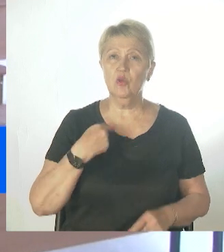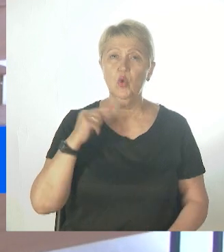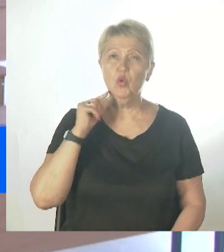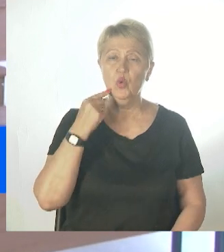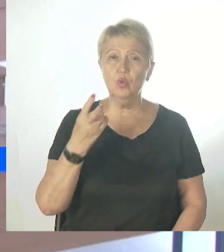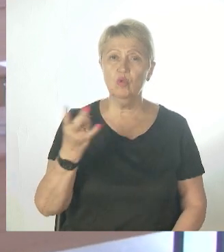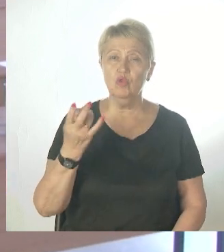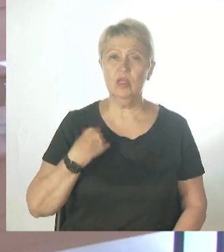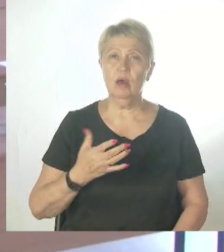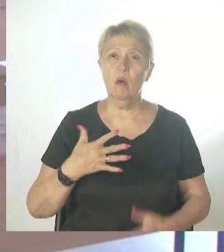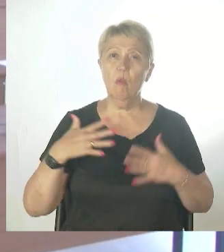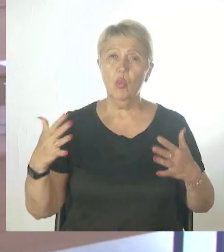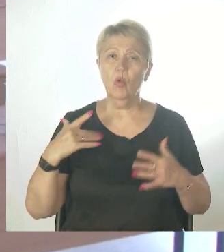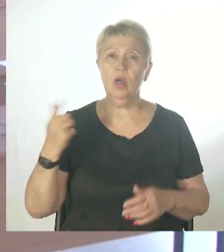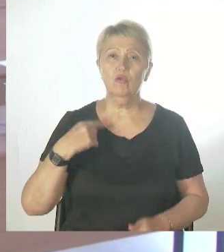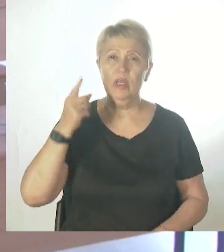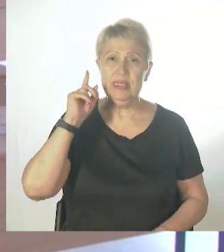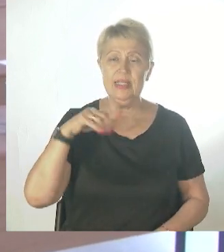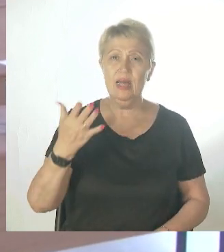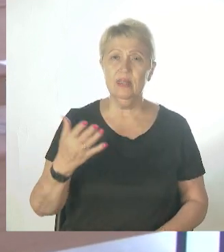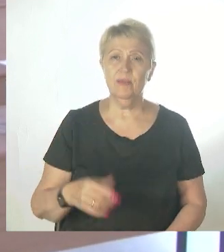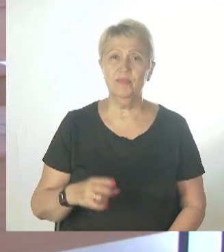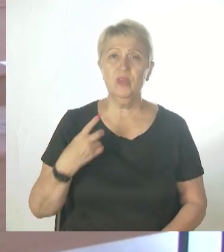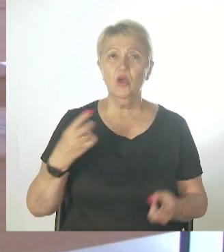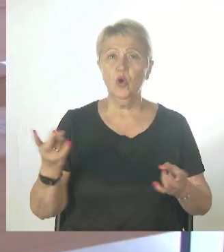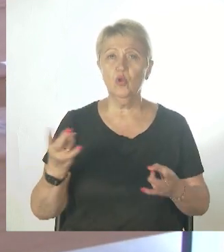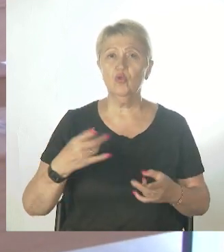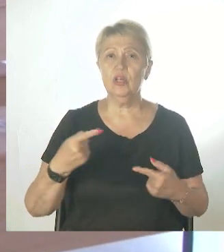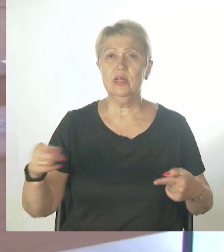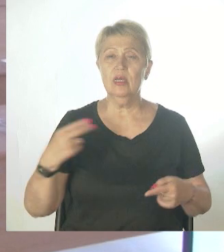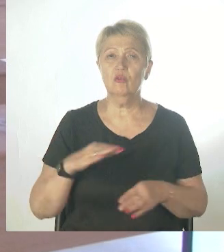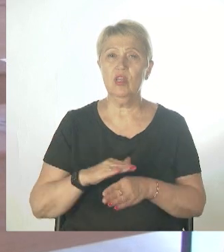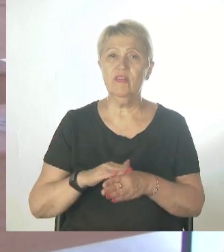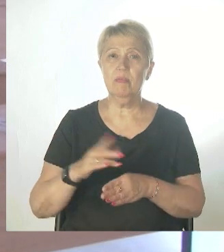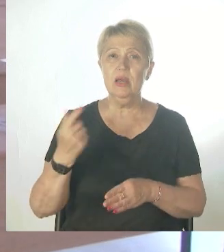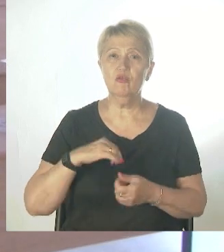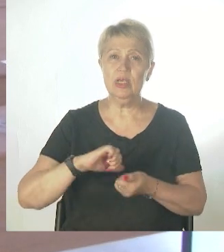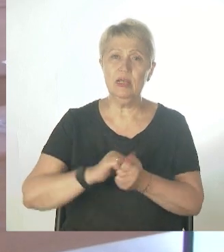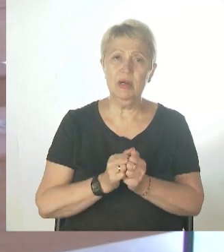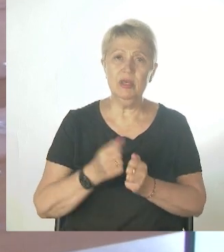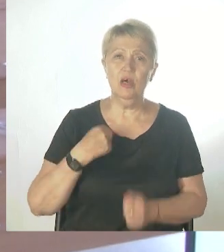что нужно было много знать. И нужно знать всяких фамилий, дат,